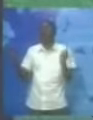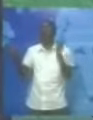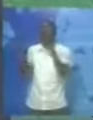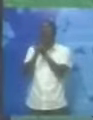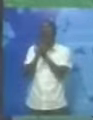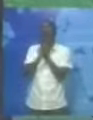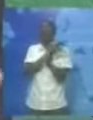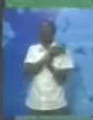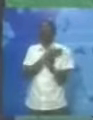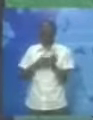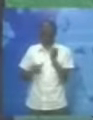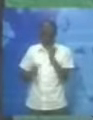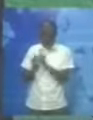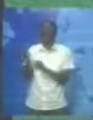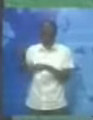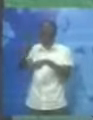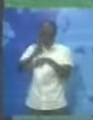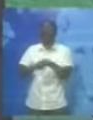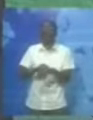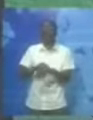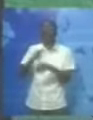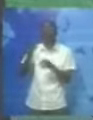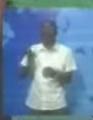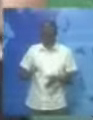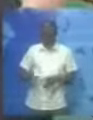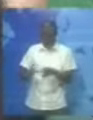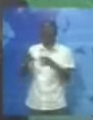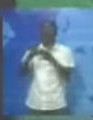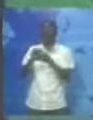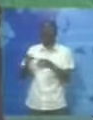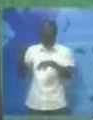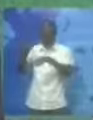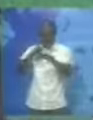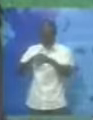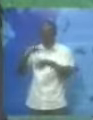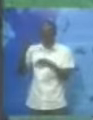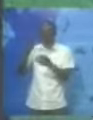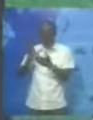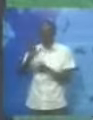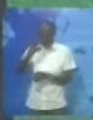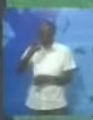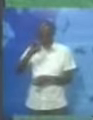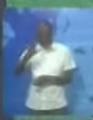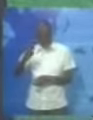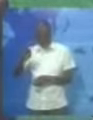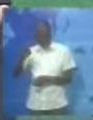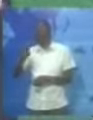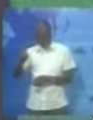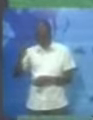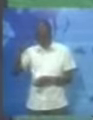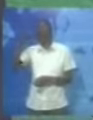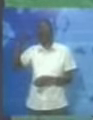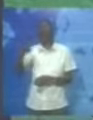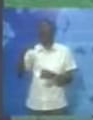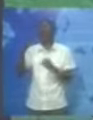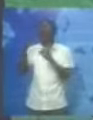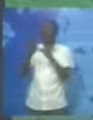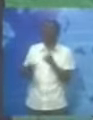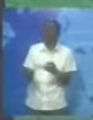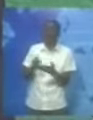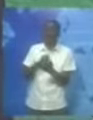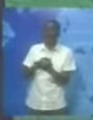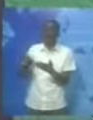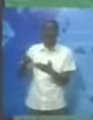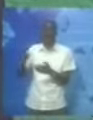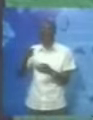puis, je vais mettre en scène un opéra, Don Giovanni. J'avais déjà mis en scène Carmen, et ça me passionne. Je suis en train de terminer l'écriture d'un